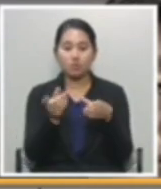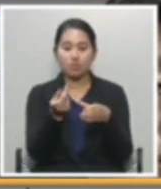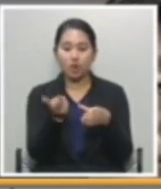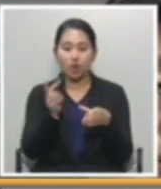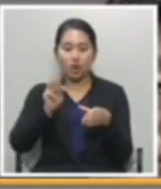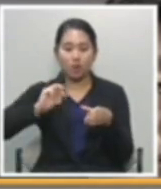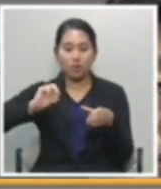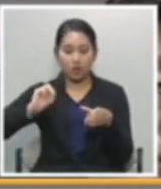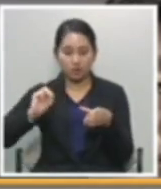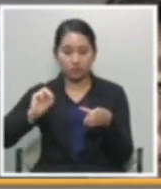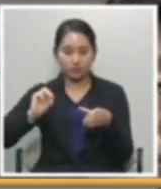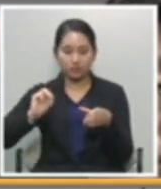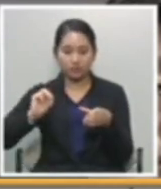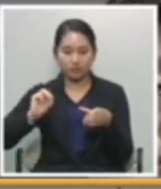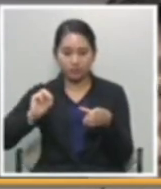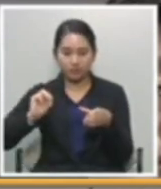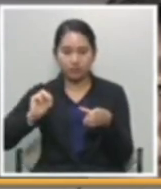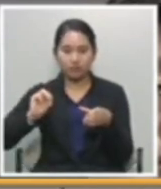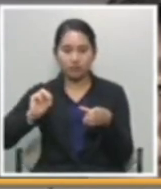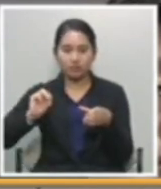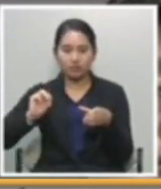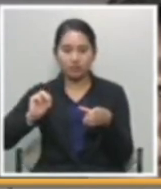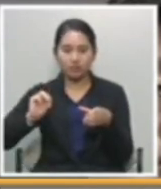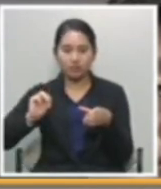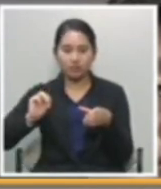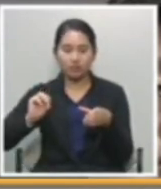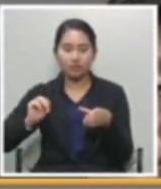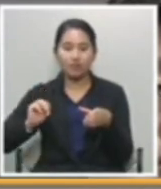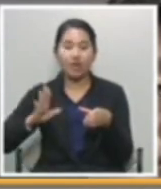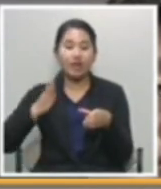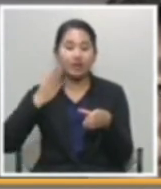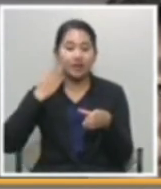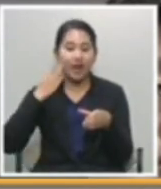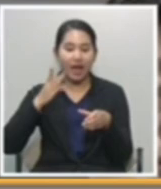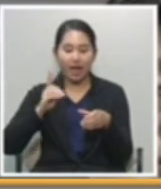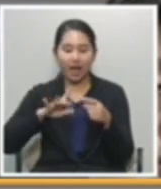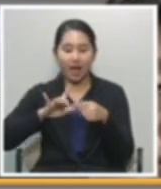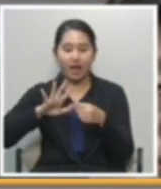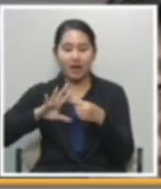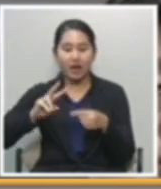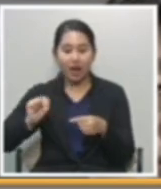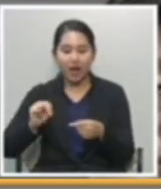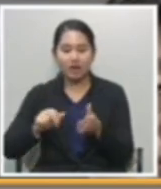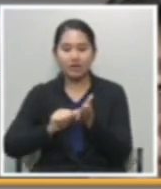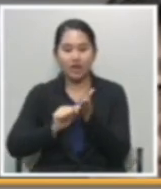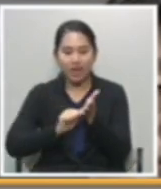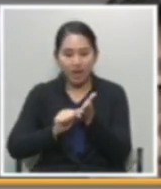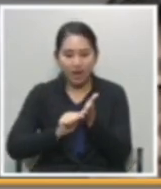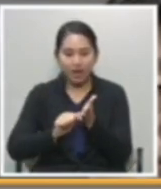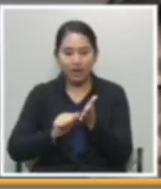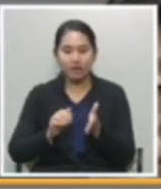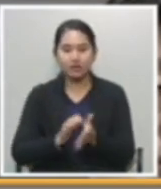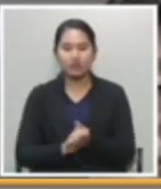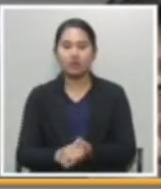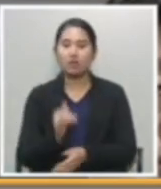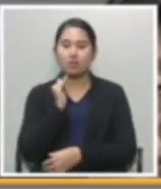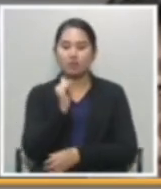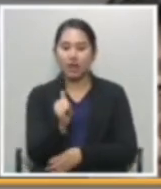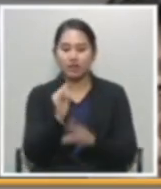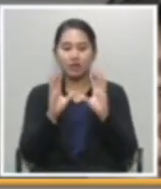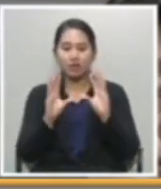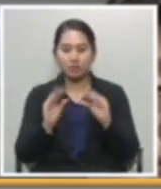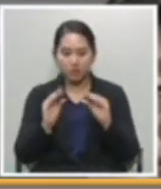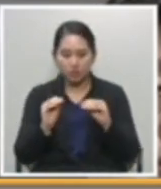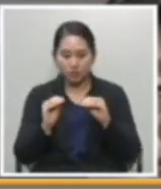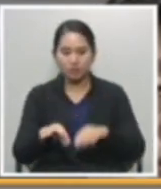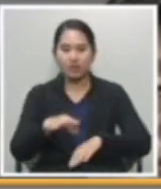เนี่ยจะหน้าด้านไม่ยอมแก้ไขนะครับจะไปประชุมคณะรัฐมนตรีจะไปแต่ง